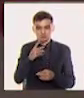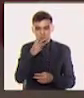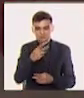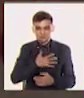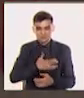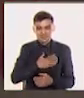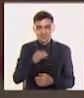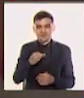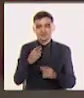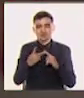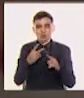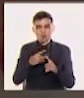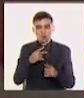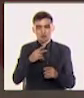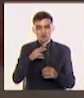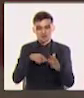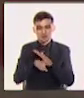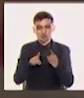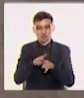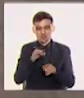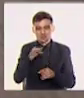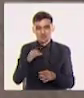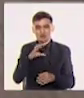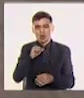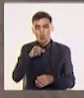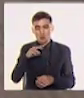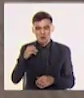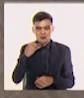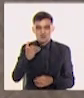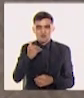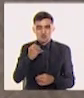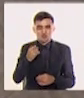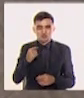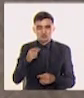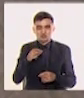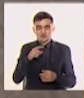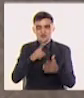қап екінші сұрыпты қап-қара ұнды көргенде Сәуле Арыстанбекованың күдігі көбейген.